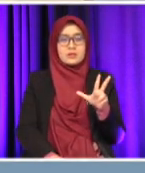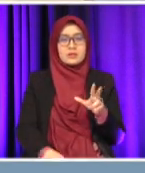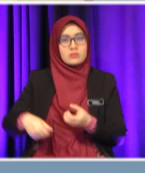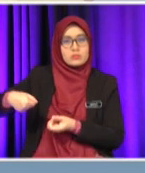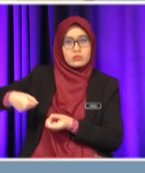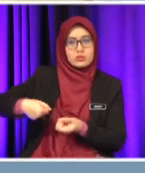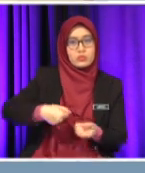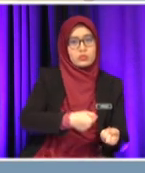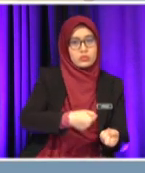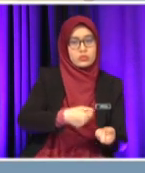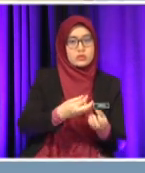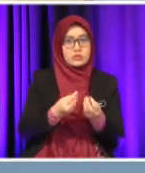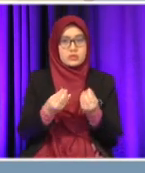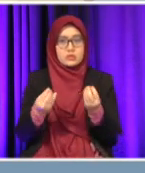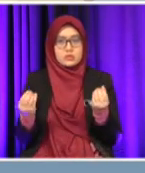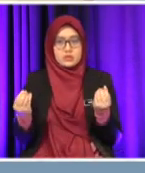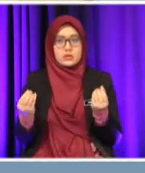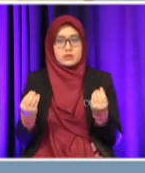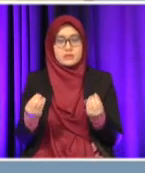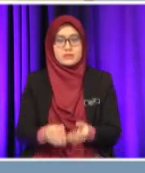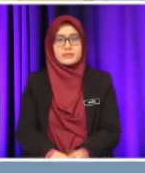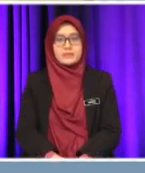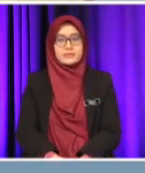banyak sungainya banyak